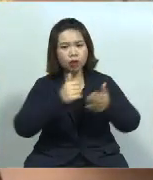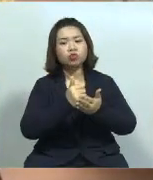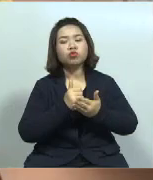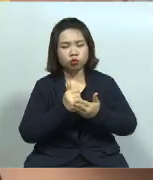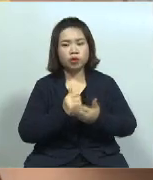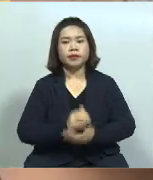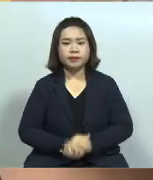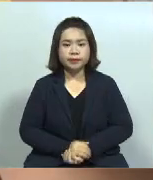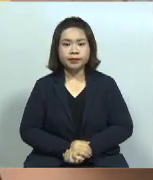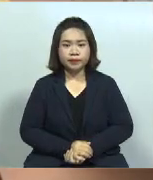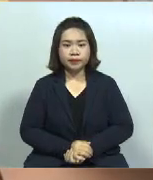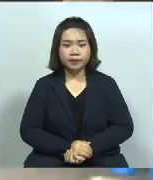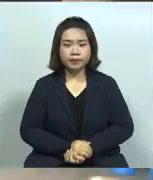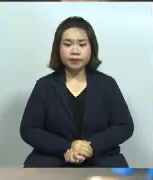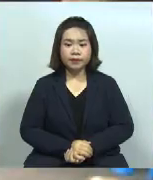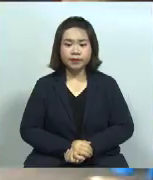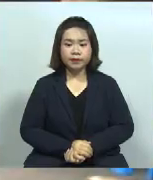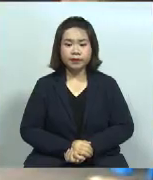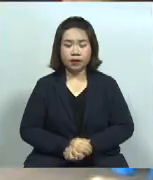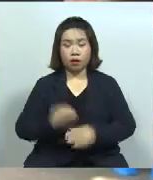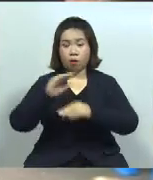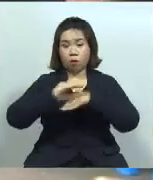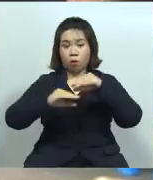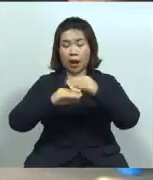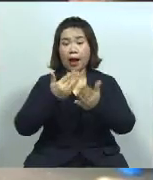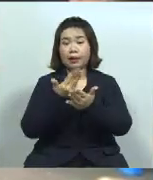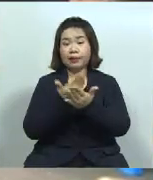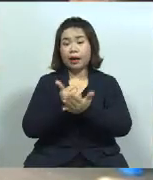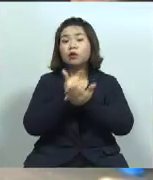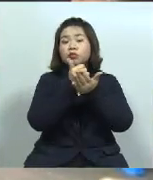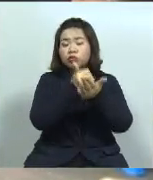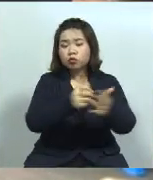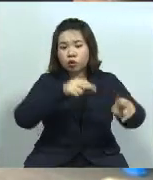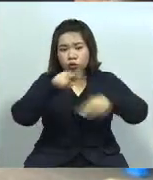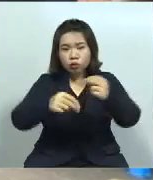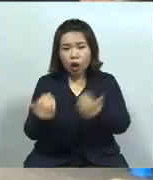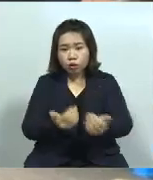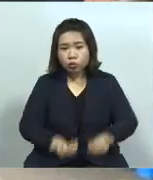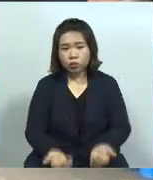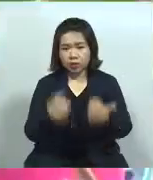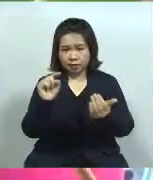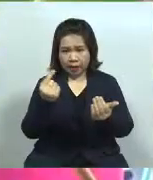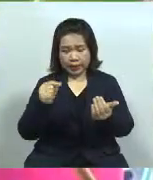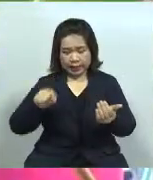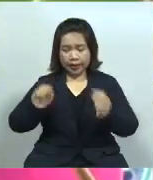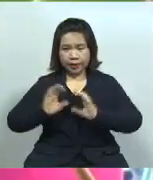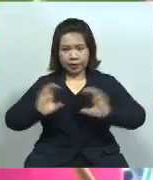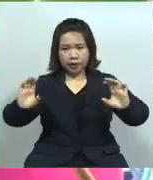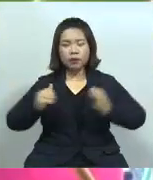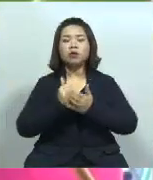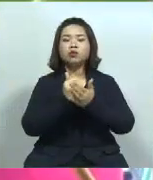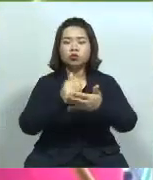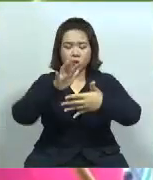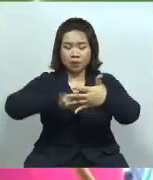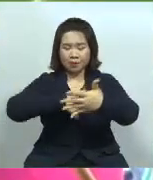ราค่ะ โครงการเงินอุดหนุนเพื่อการเลี้ยงดูเด็กแรกเกิดเป็นนโยบายของรัฐบาลตามแผนบูรณา